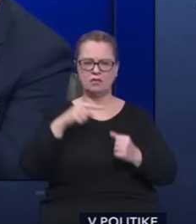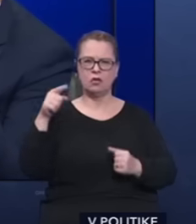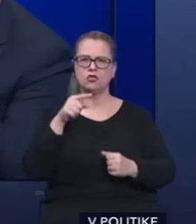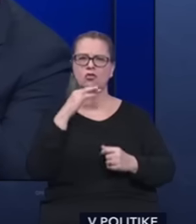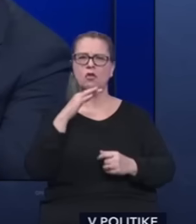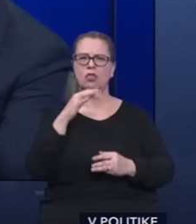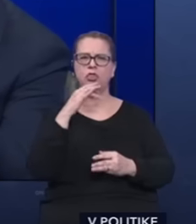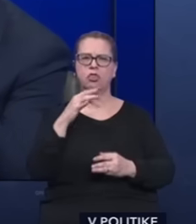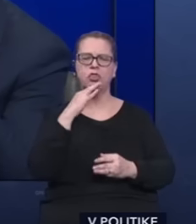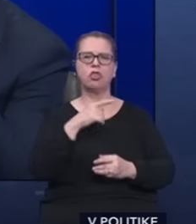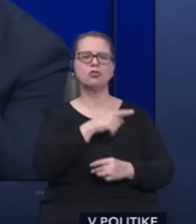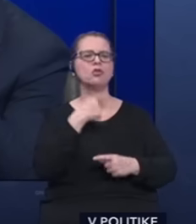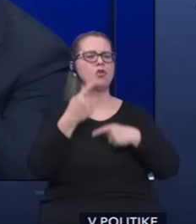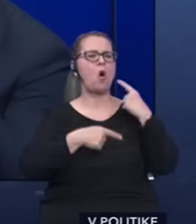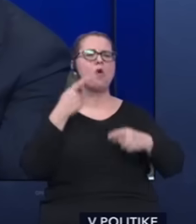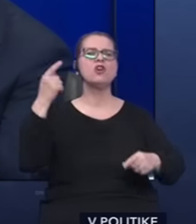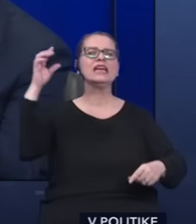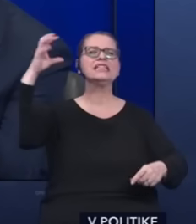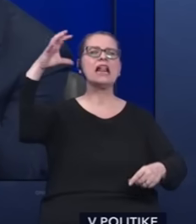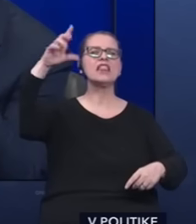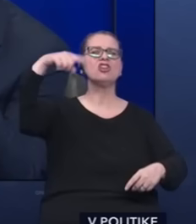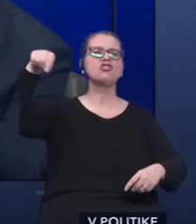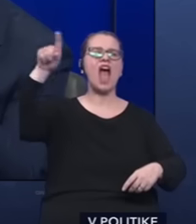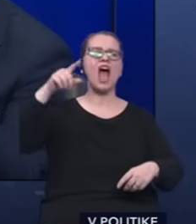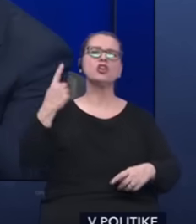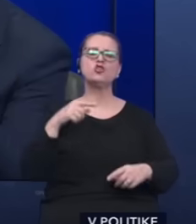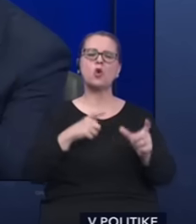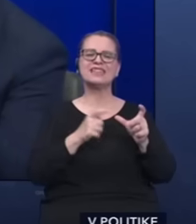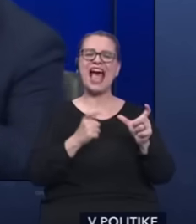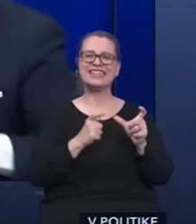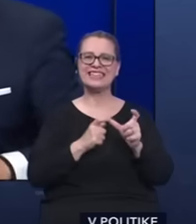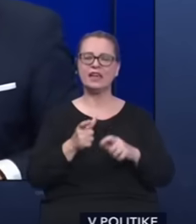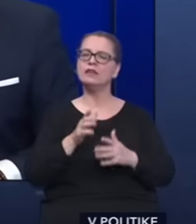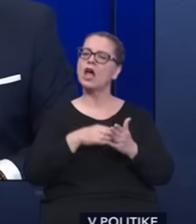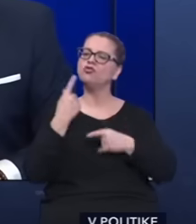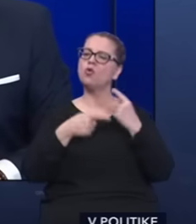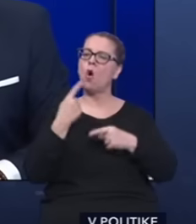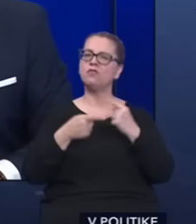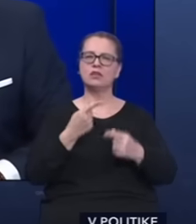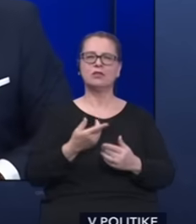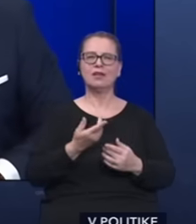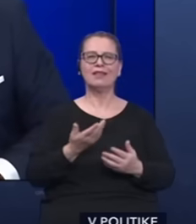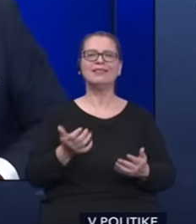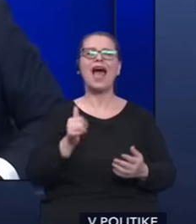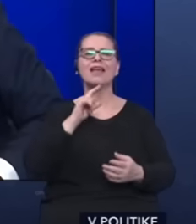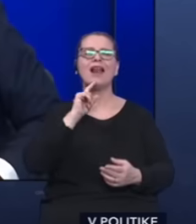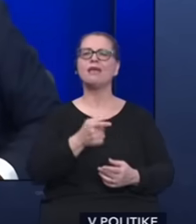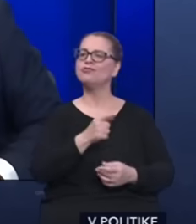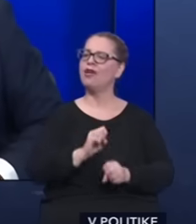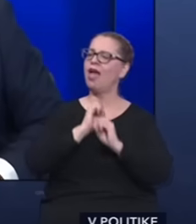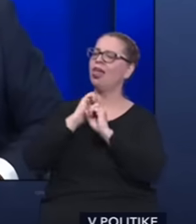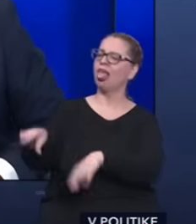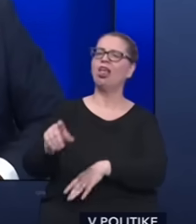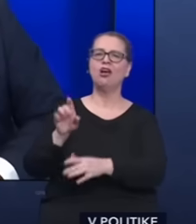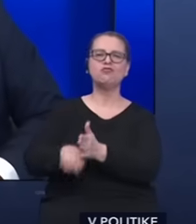retorika slniečkárov jednoducho zo Sasky, ktorí začnú rozprávať. To je najľahšie hádzať špinu. A keď ich potom zažalujete, tak